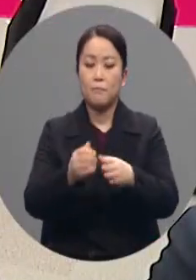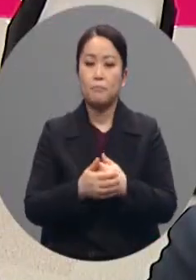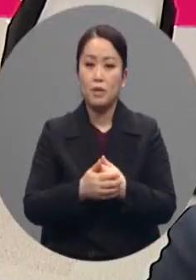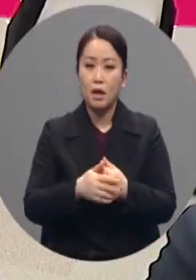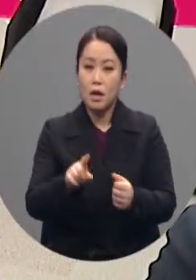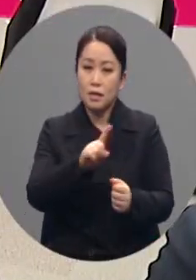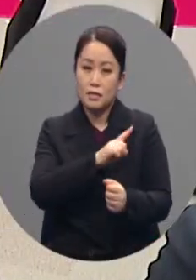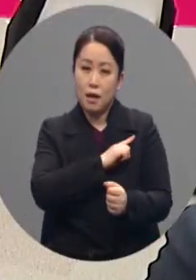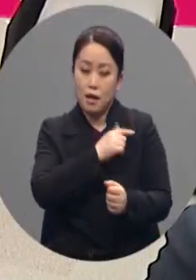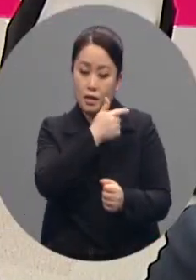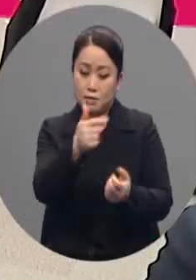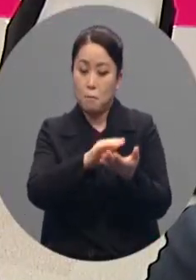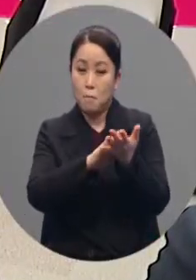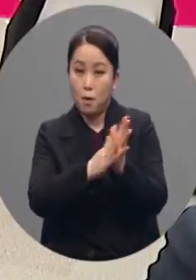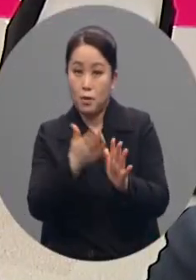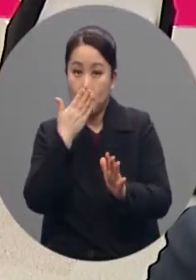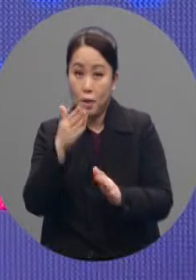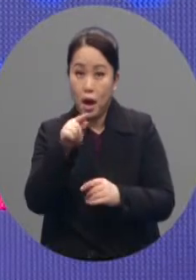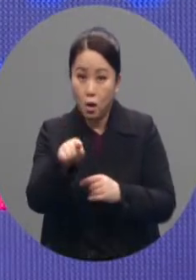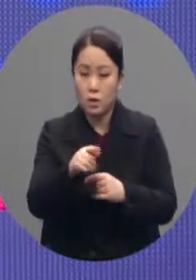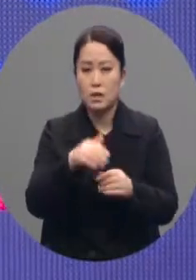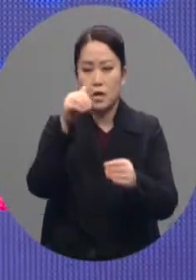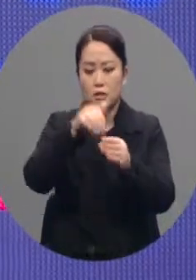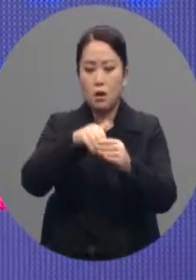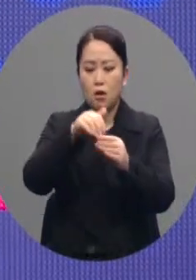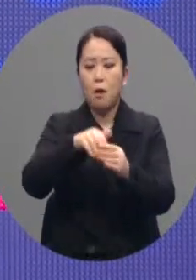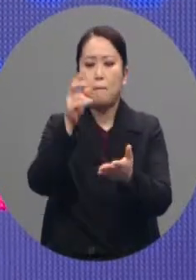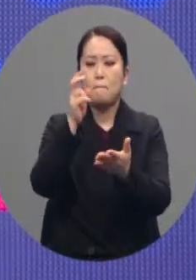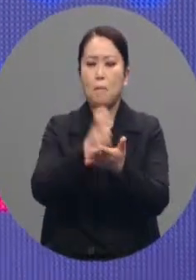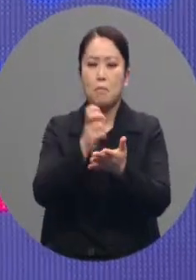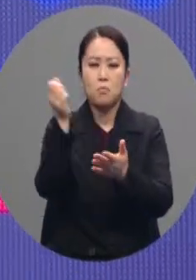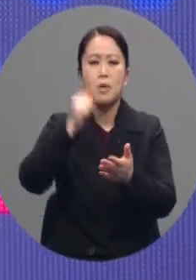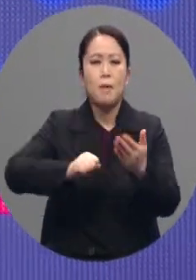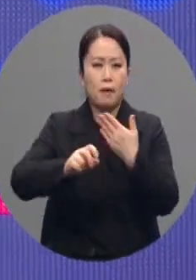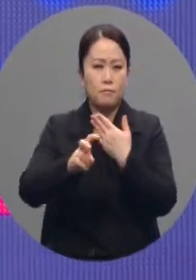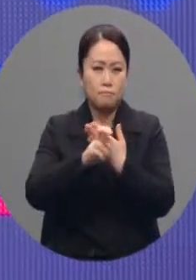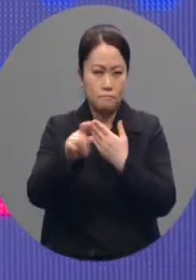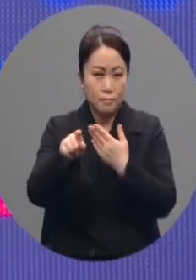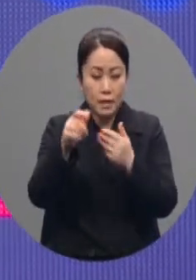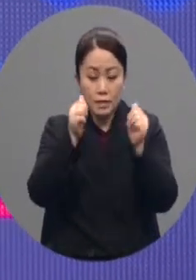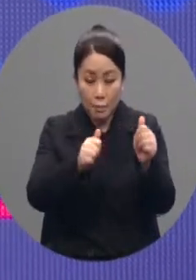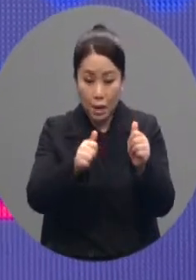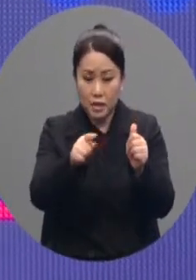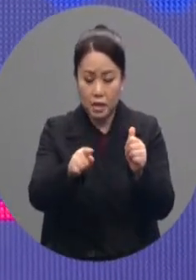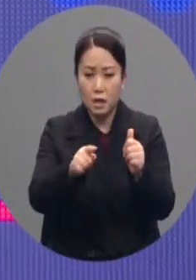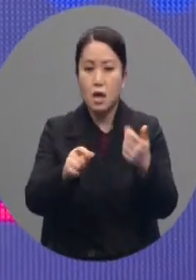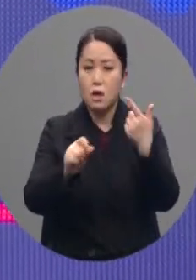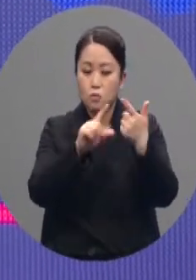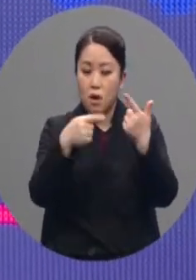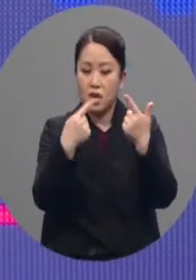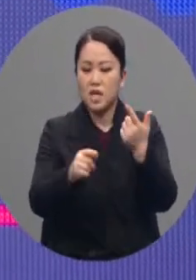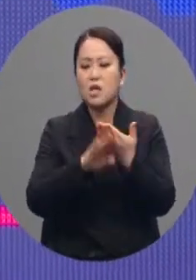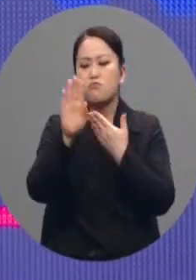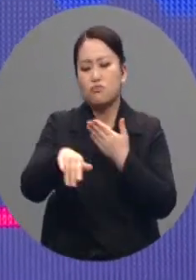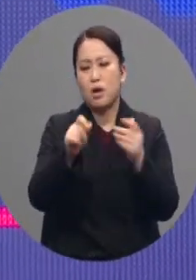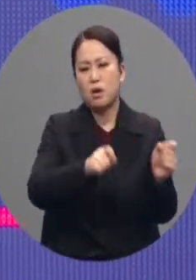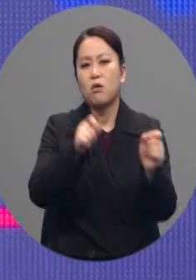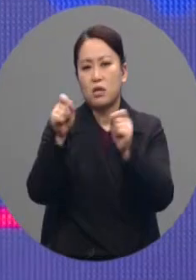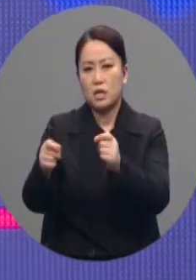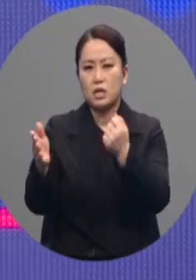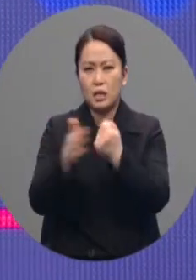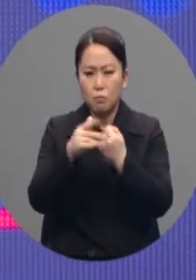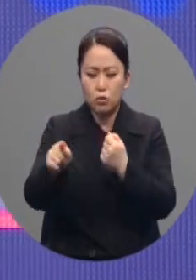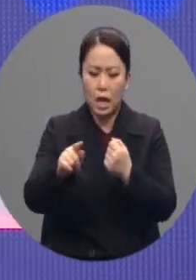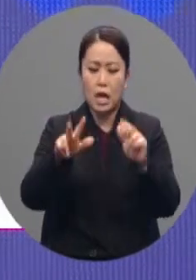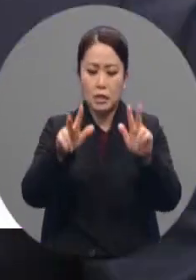변수로 꼽히던 선거법 위반 재판이 사실상 지방선거 이후로 미뤄지면서 현역 의원들도 출마 의사를